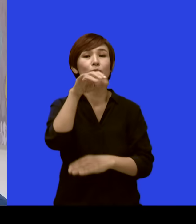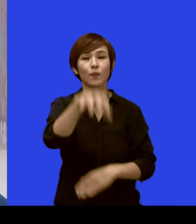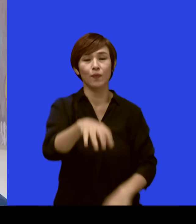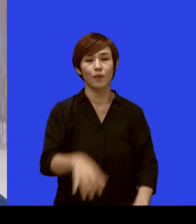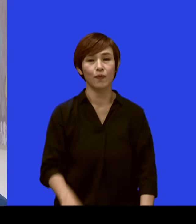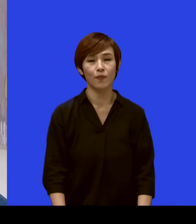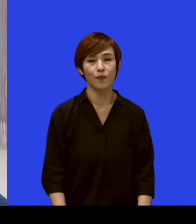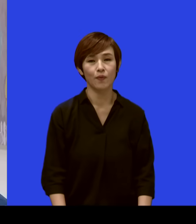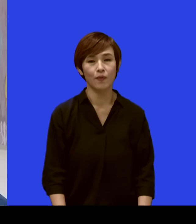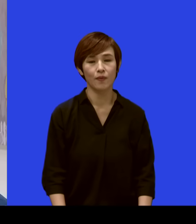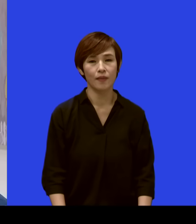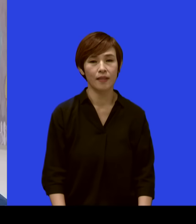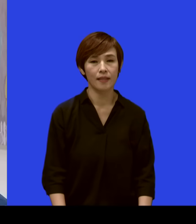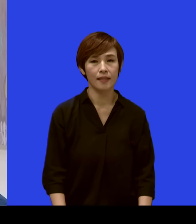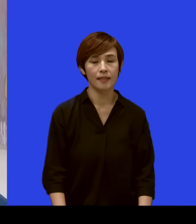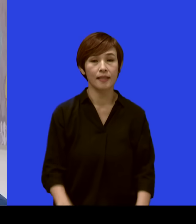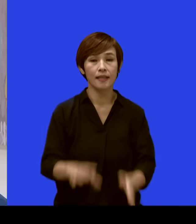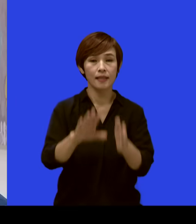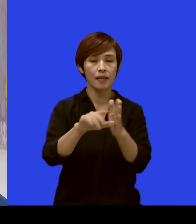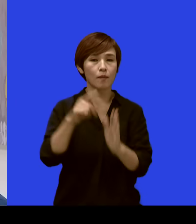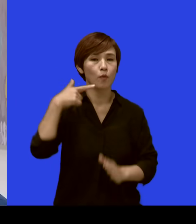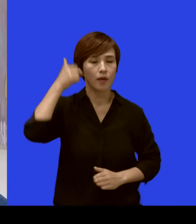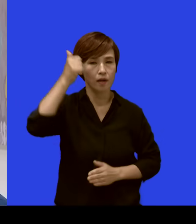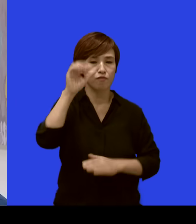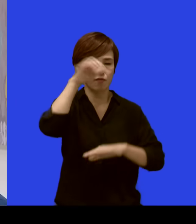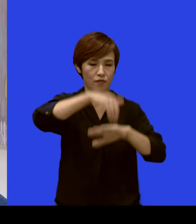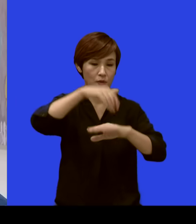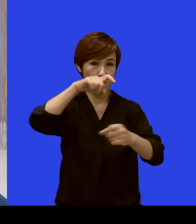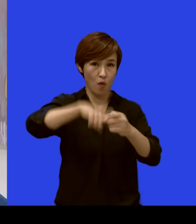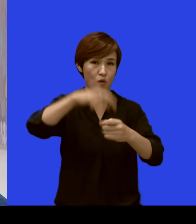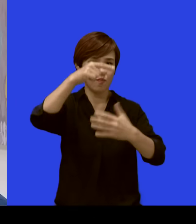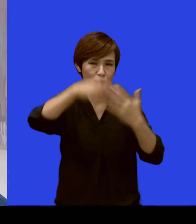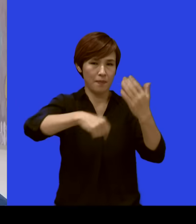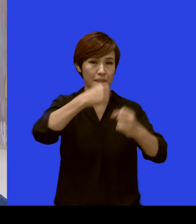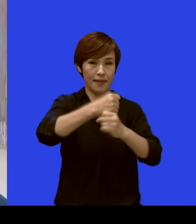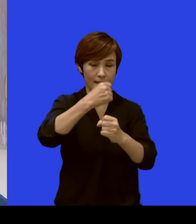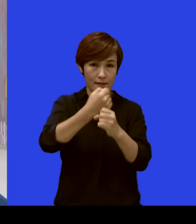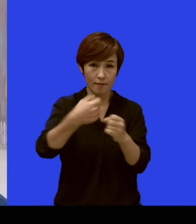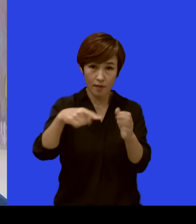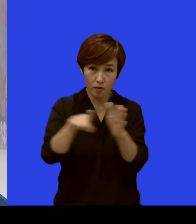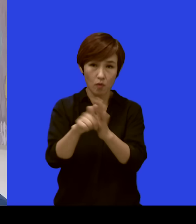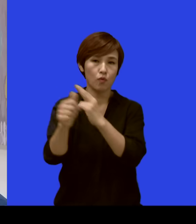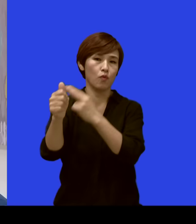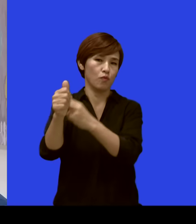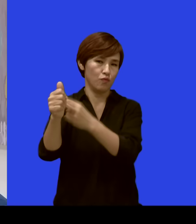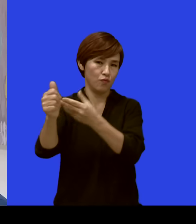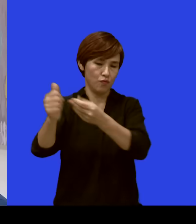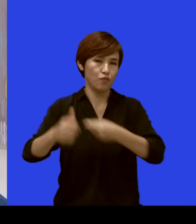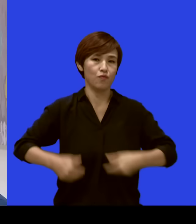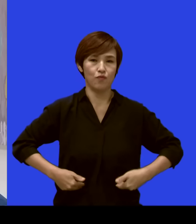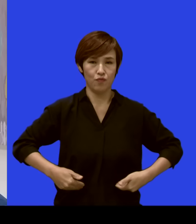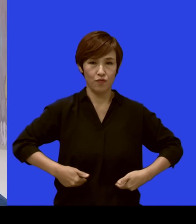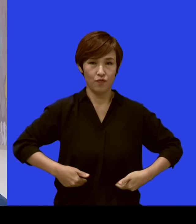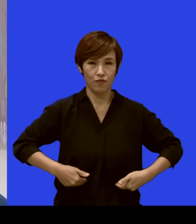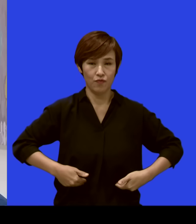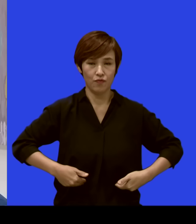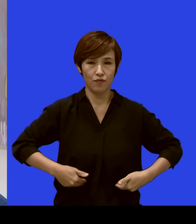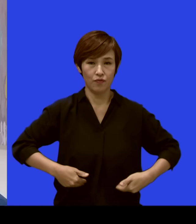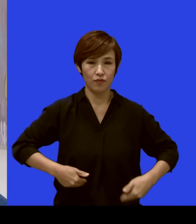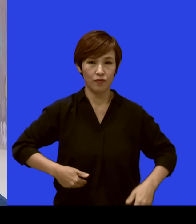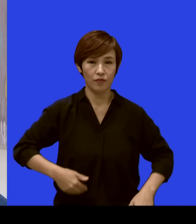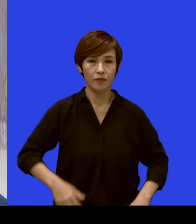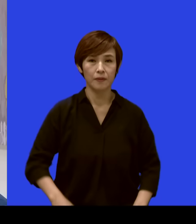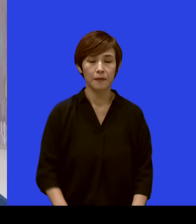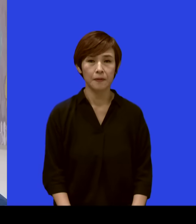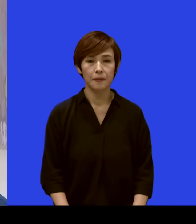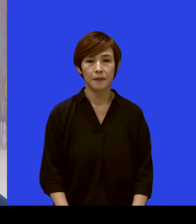훈련 과정 프로그램을 만들겠다고 결단을 하면서 전임 교수들이 필요했는데 그때 이제 그 저희 동료